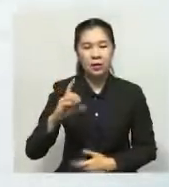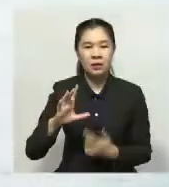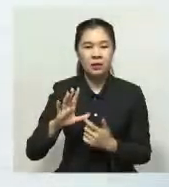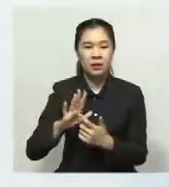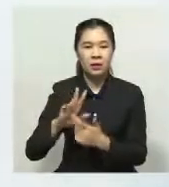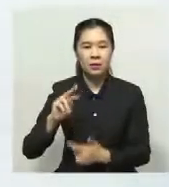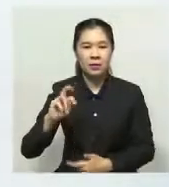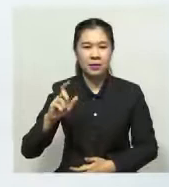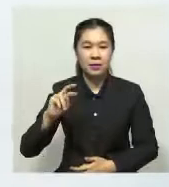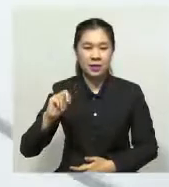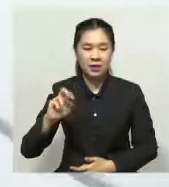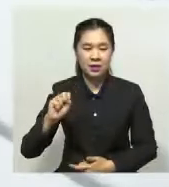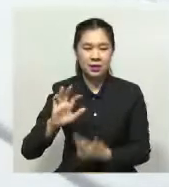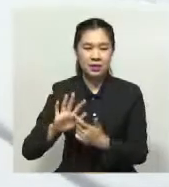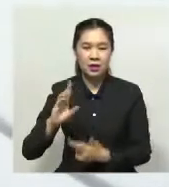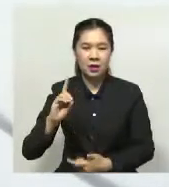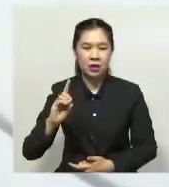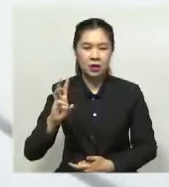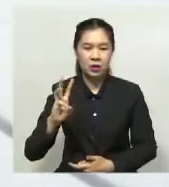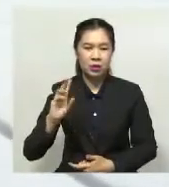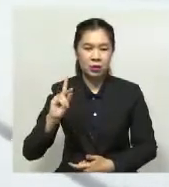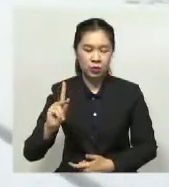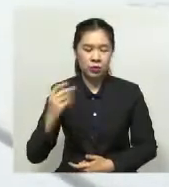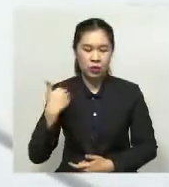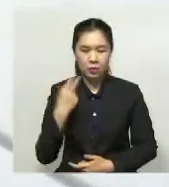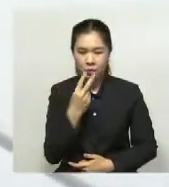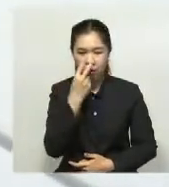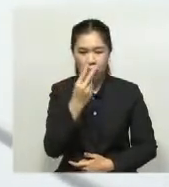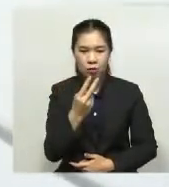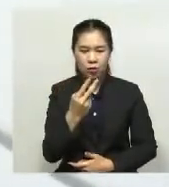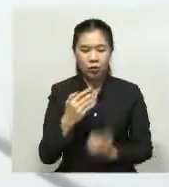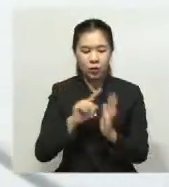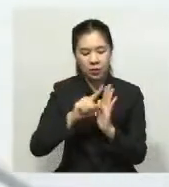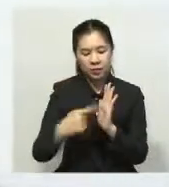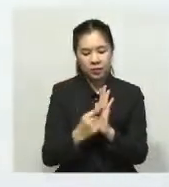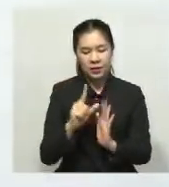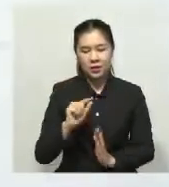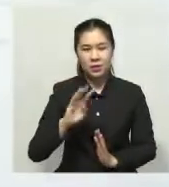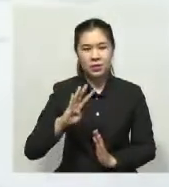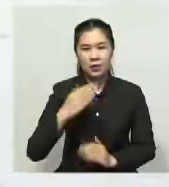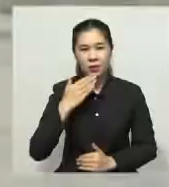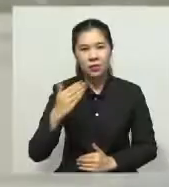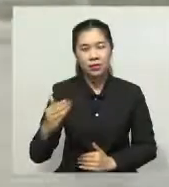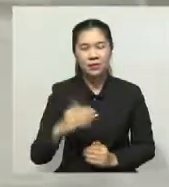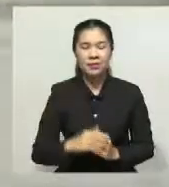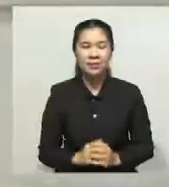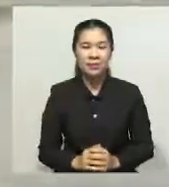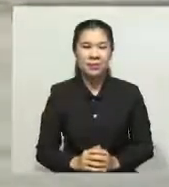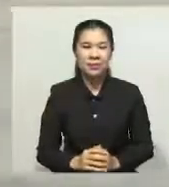กแล้วก็ที่อำเภอวัดเพลงค่ะซึ่งเจ้าหน้าที่บอกว่าต้องเฝ้าติดตามสถานการณ์ตลอด24ชั่วโมงนะคะ